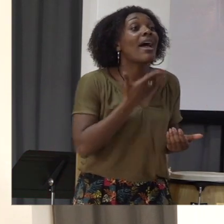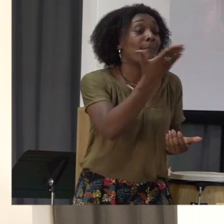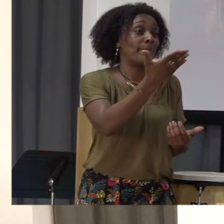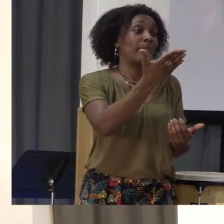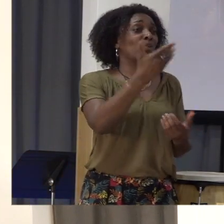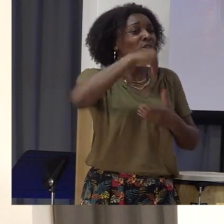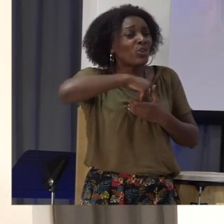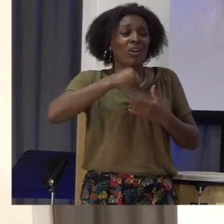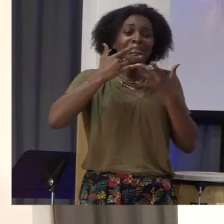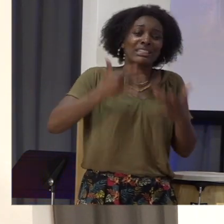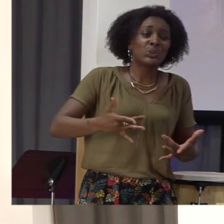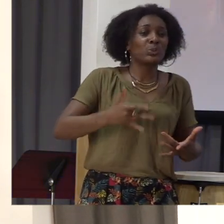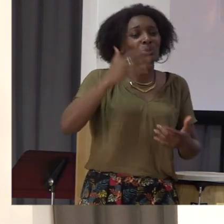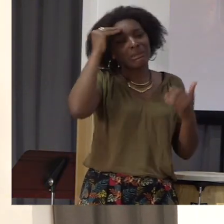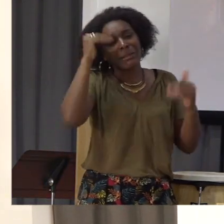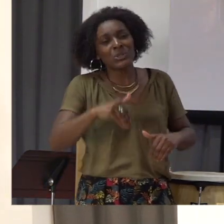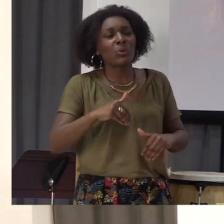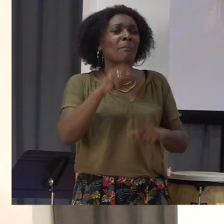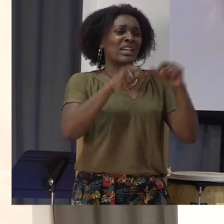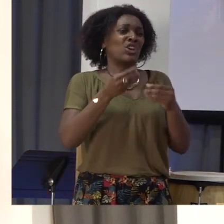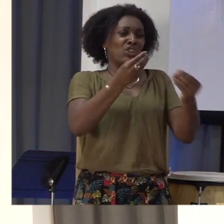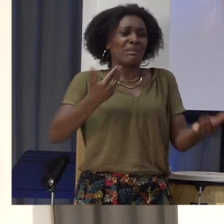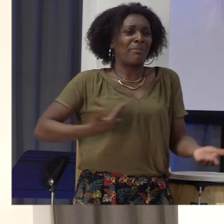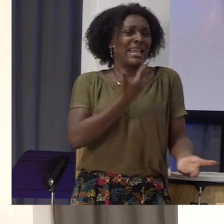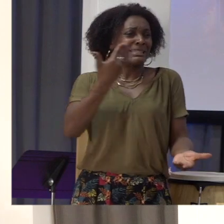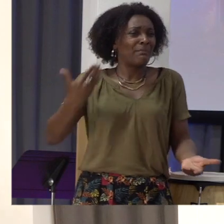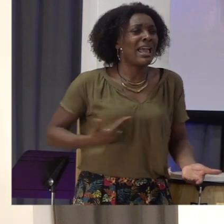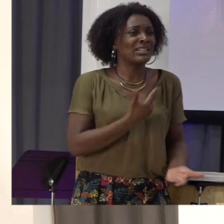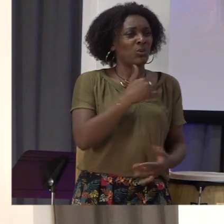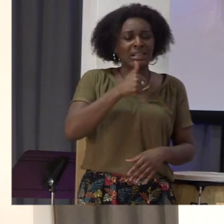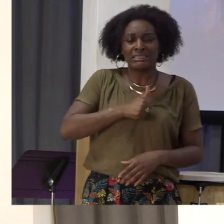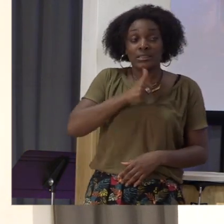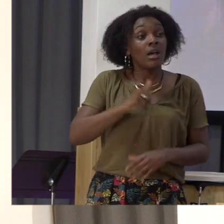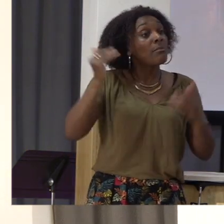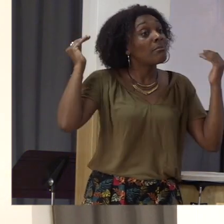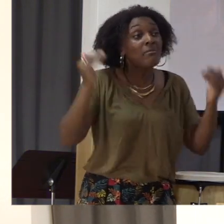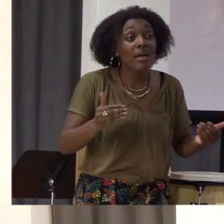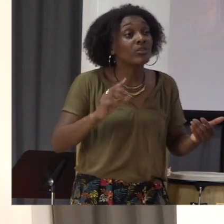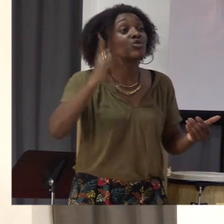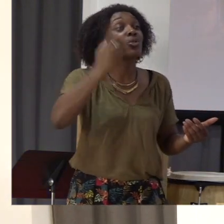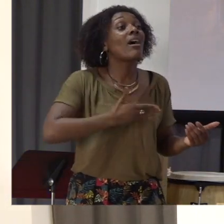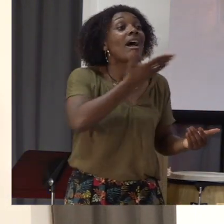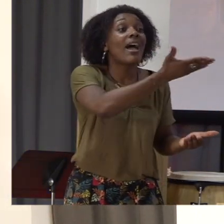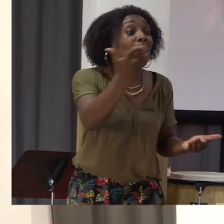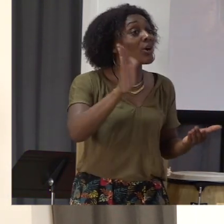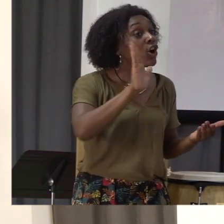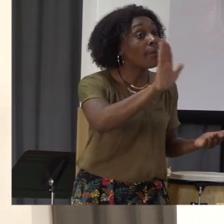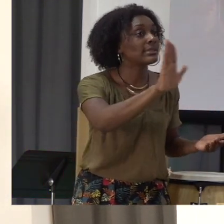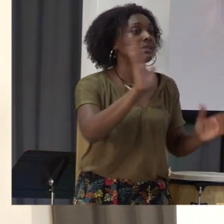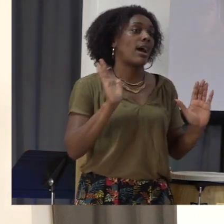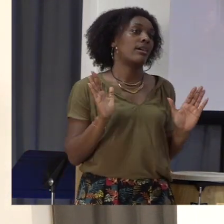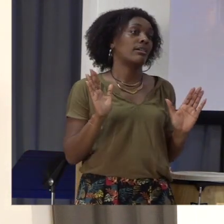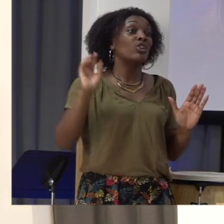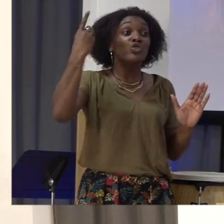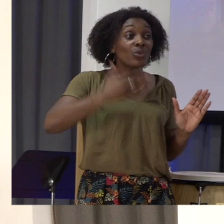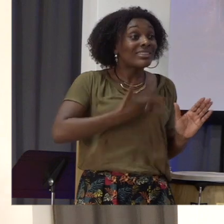déceptions, avec ce qu'on t'a fait, avec ce que tu as subi. Alors, tel que tu es, Dieu t'aime.